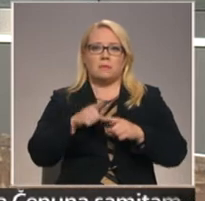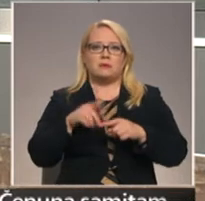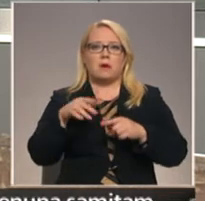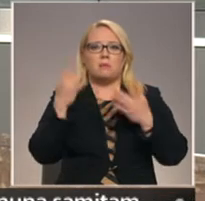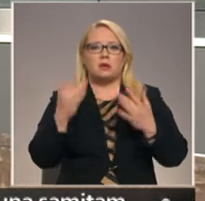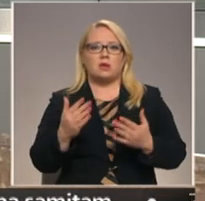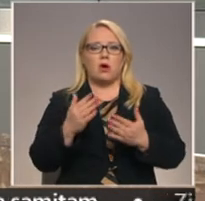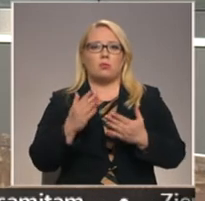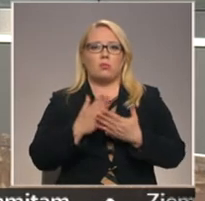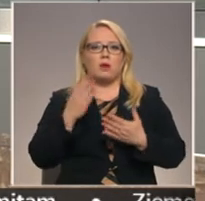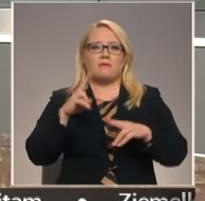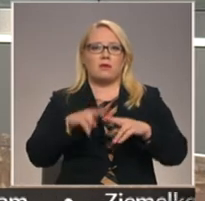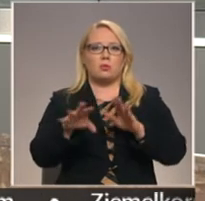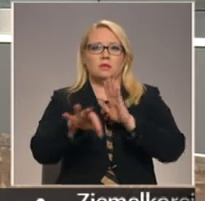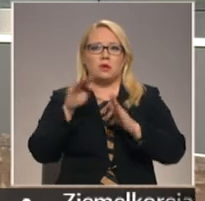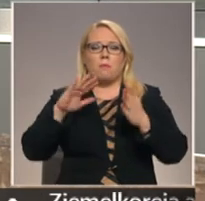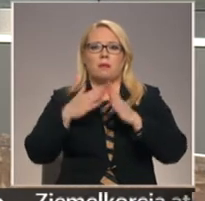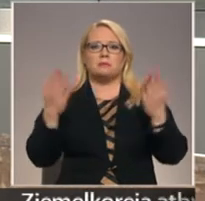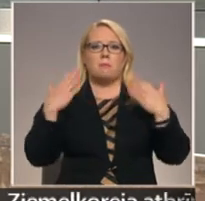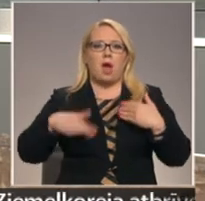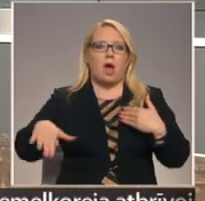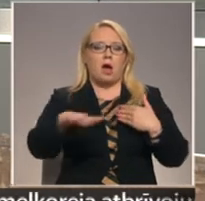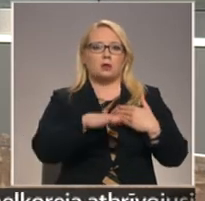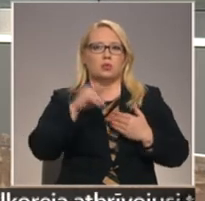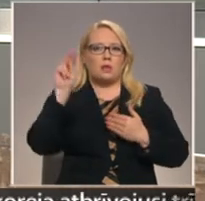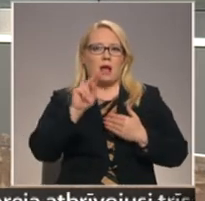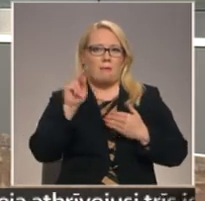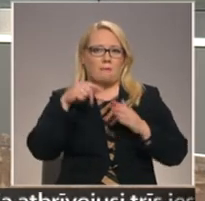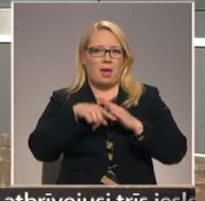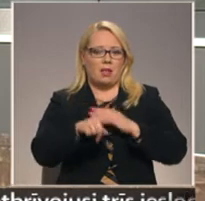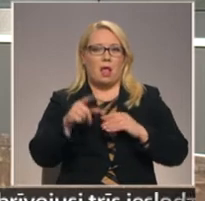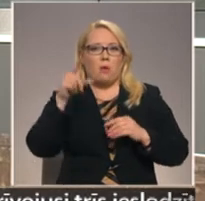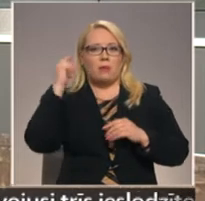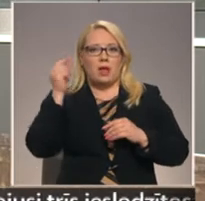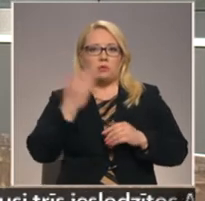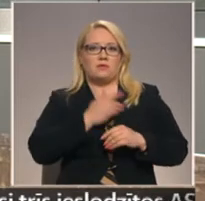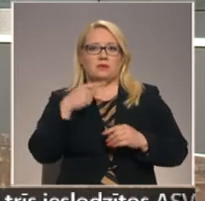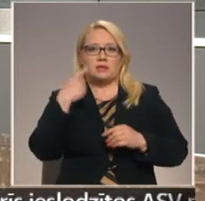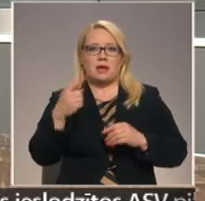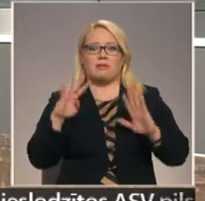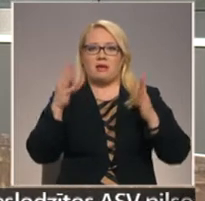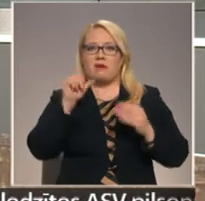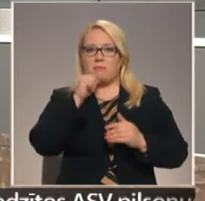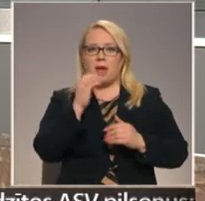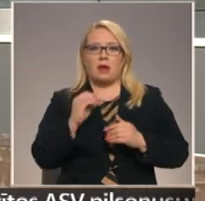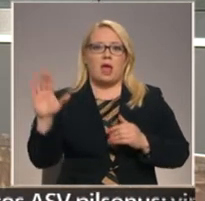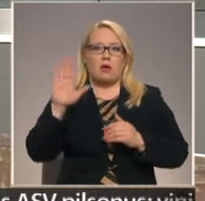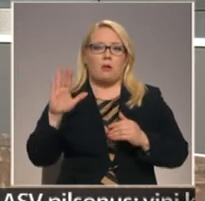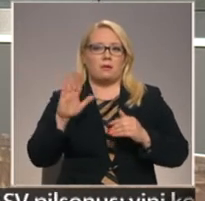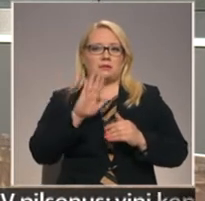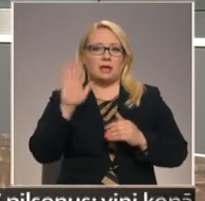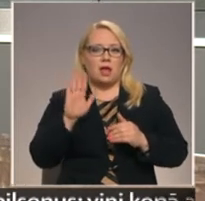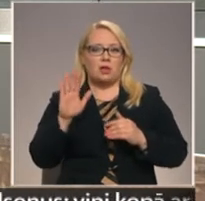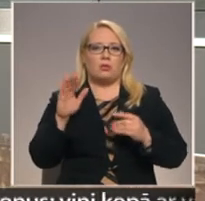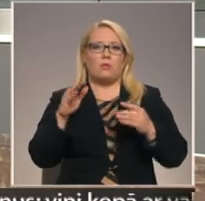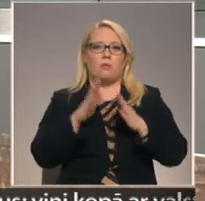bija izraudzīta pils parks un kapela. Preiļos iedzīvotāji atzinuši, ka par 9. māju Eiropas dienu plašsaziņas līdzekļos, kā arī